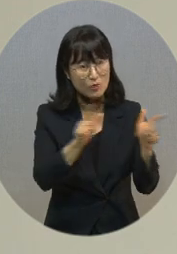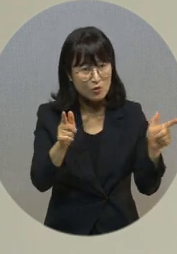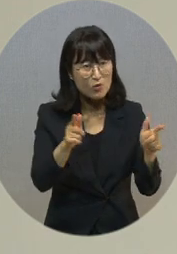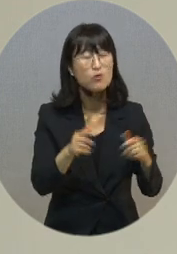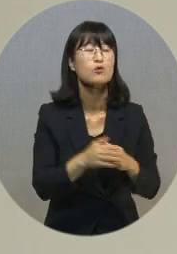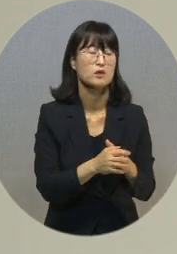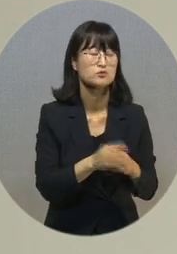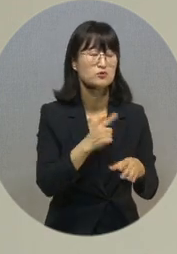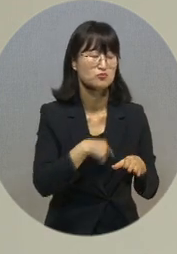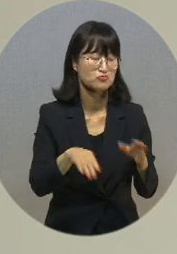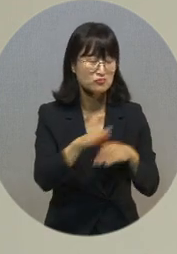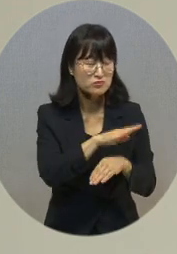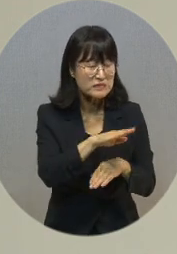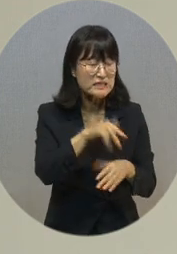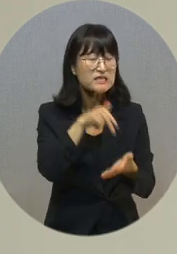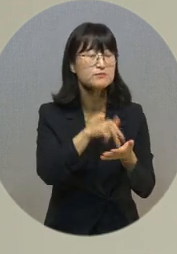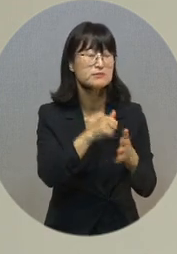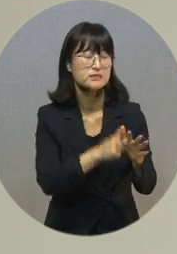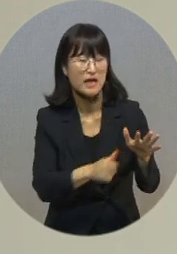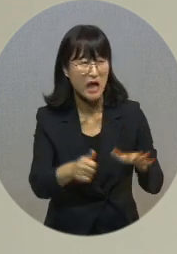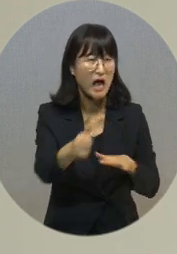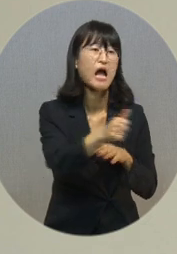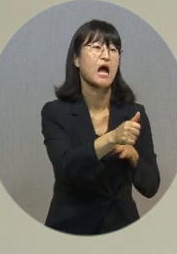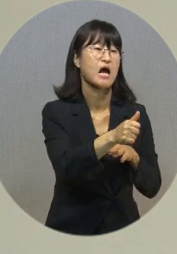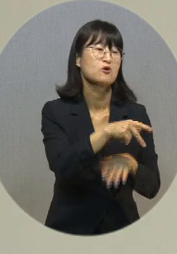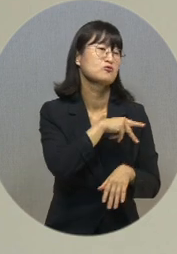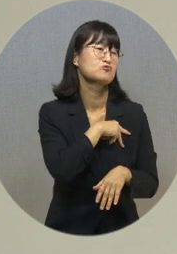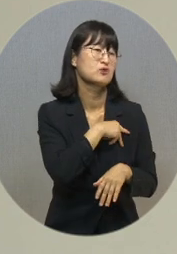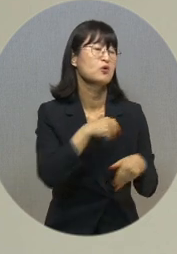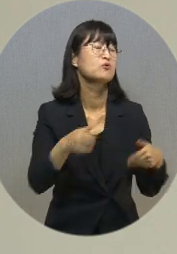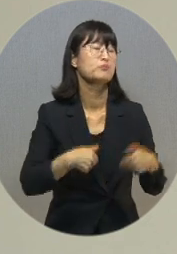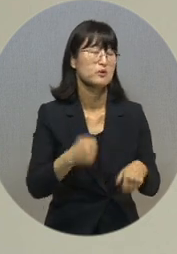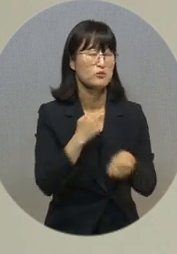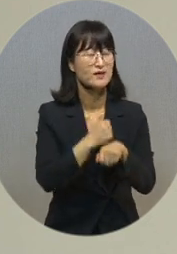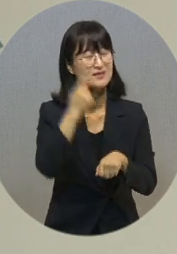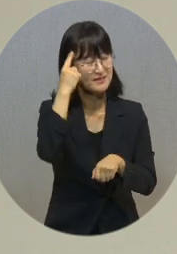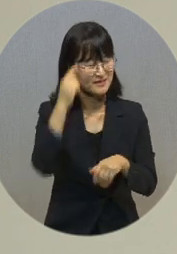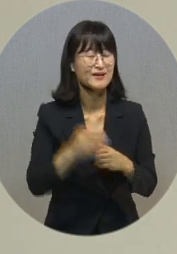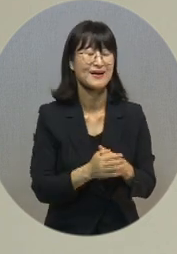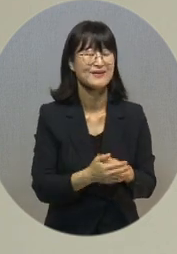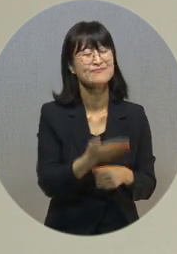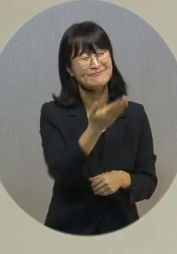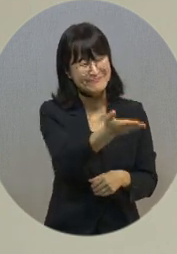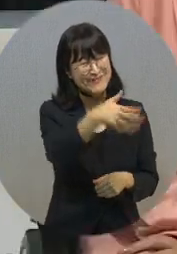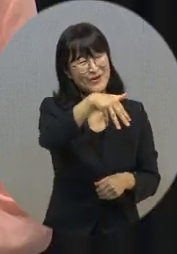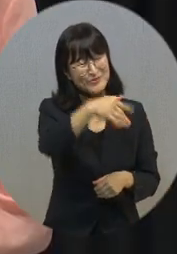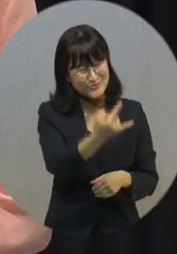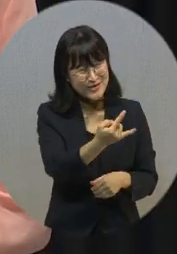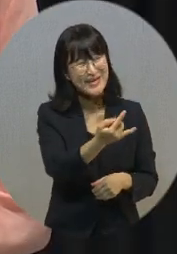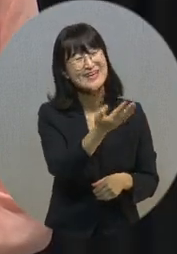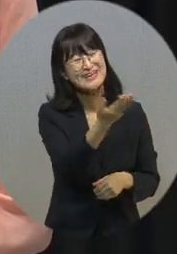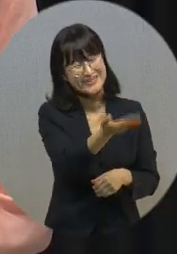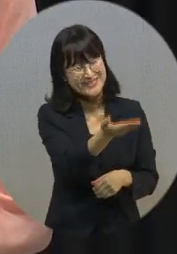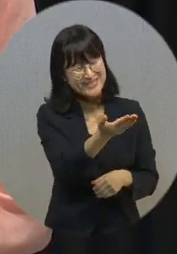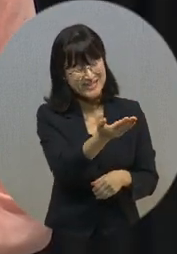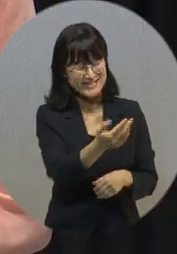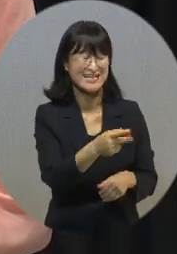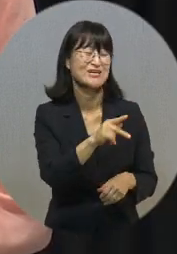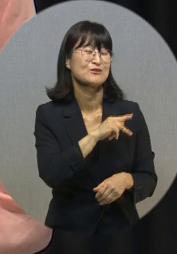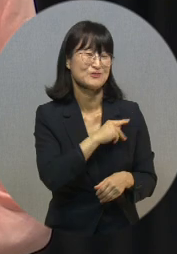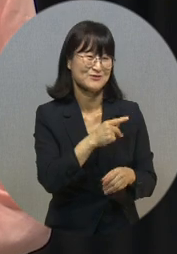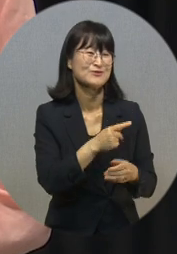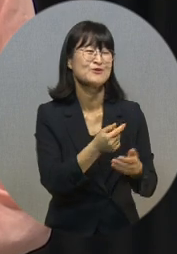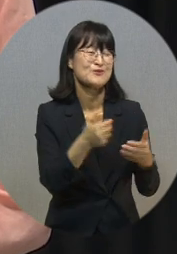대변하는 국회의원이 필요하다. 그래서 오늘 확인이 됐습니다. 바로 최보인 의원이 필요하다. 이 느낌이 오늘 팍팍